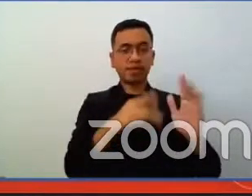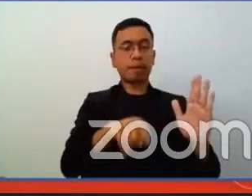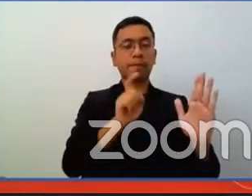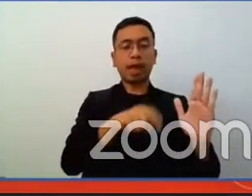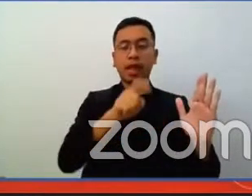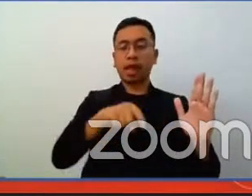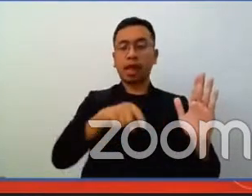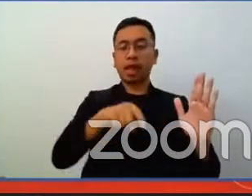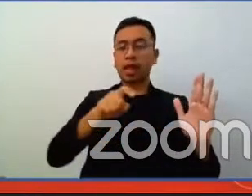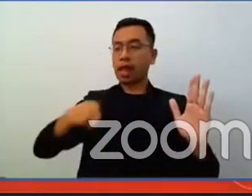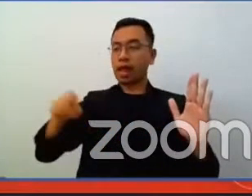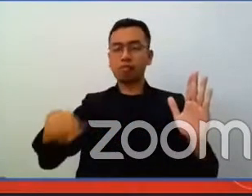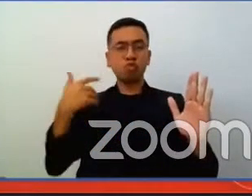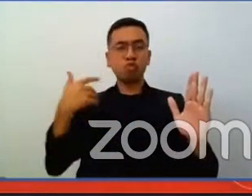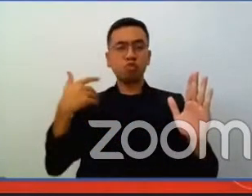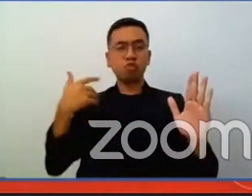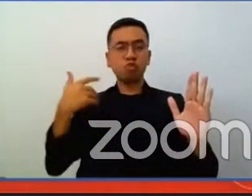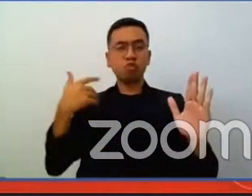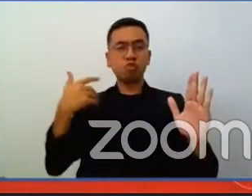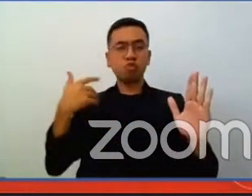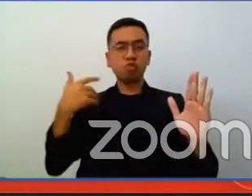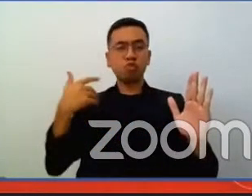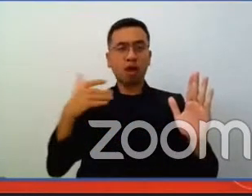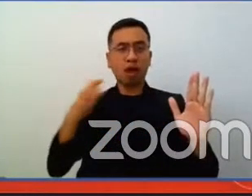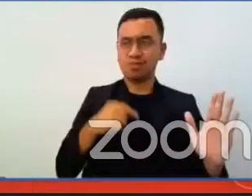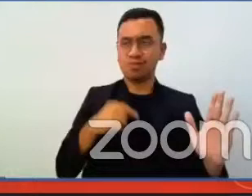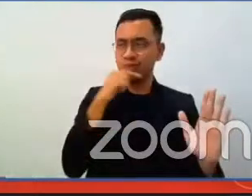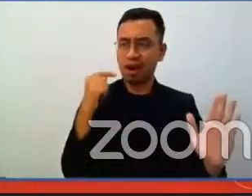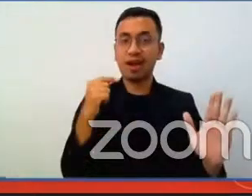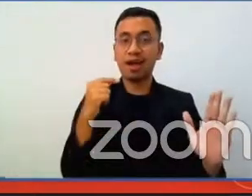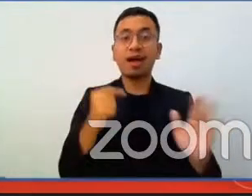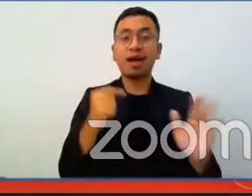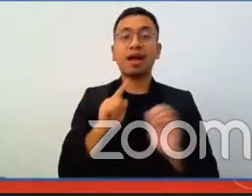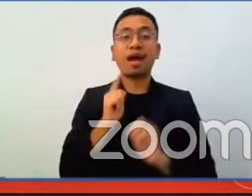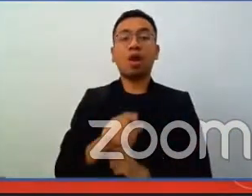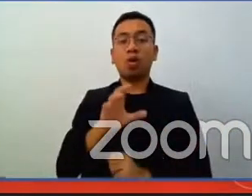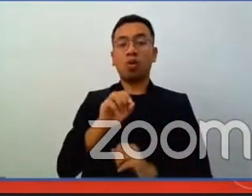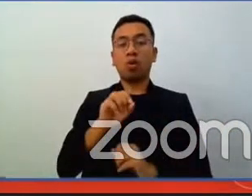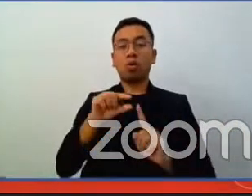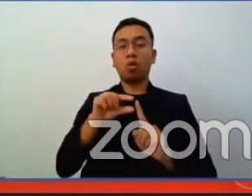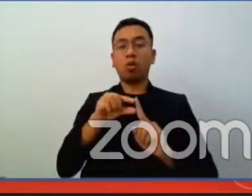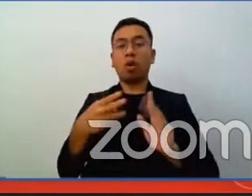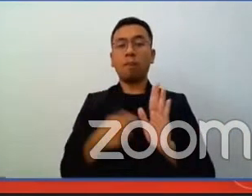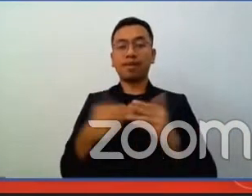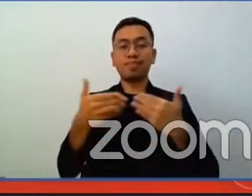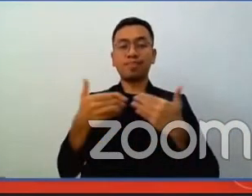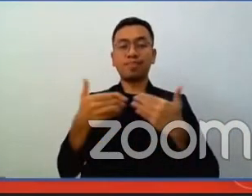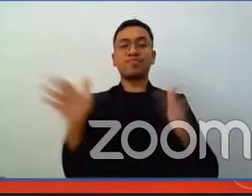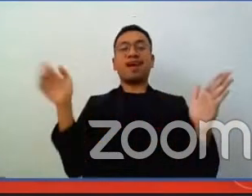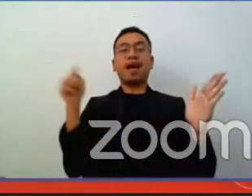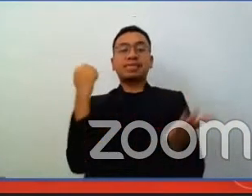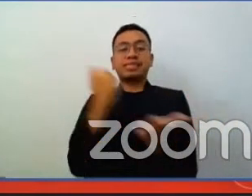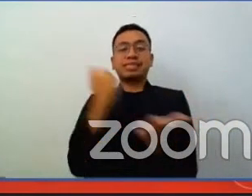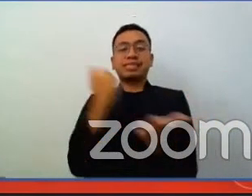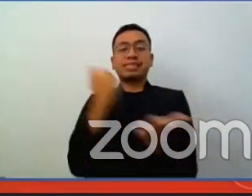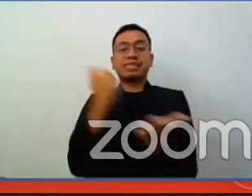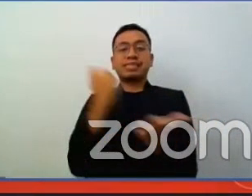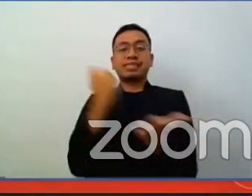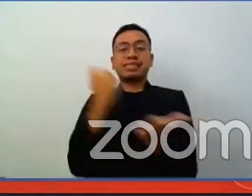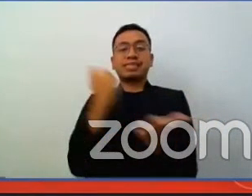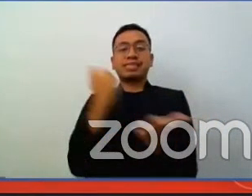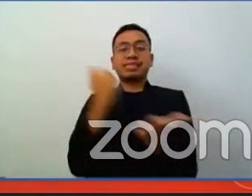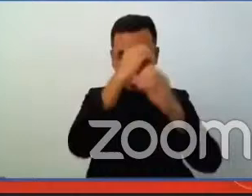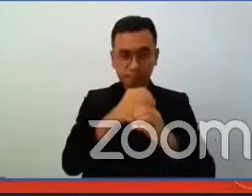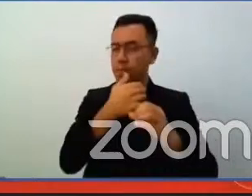akan bosan dan tidak tertantang untuk mengeksplor lebih jauh. Jadi kalau di open-ended, dia bisa bermain-main dalam aplikasi tersebut